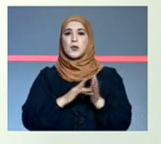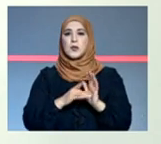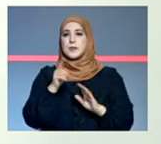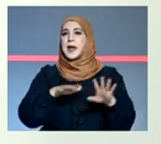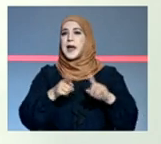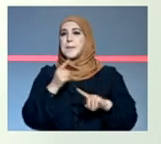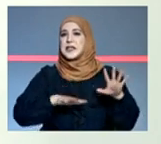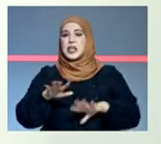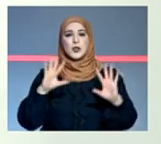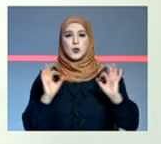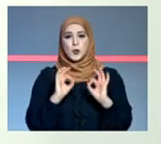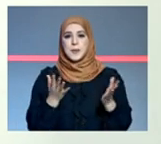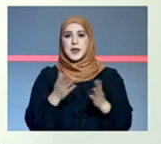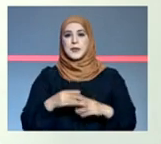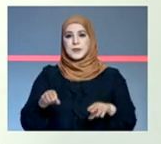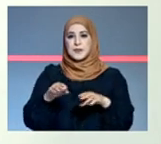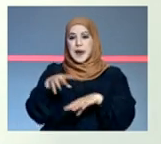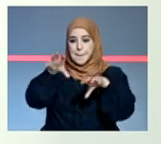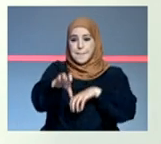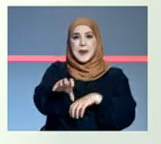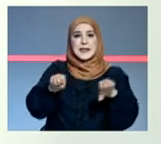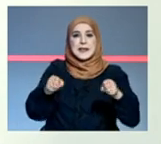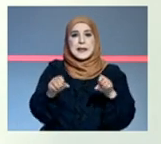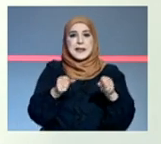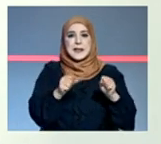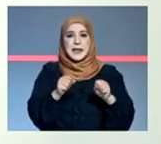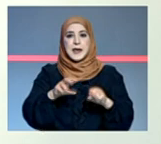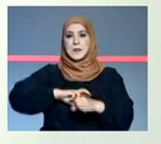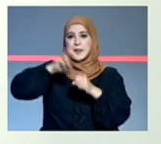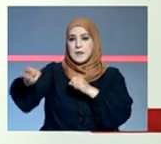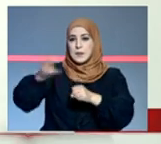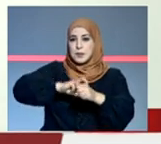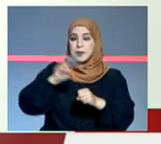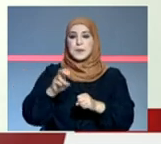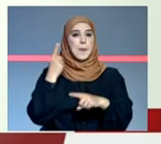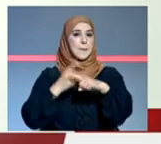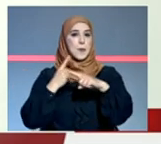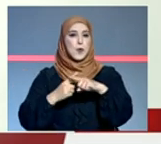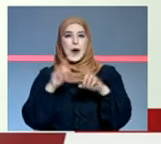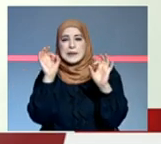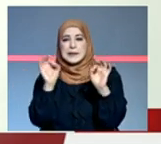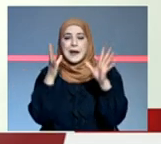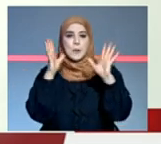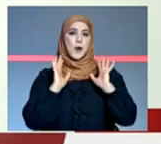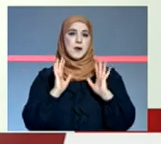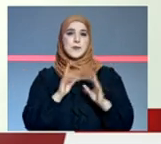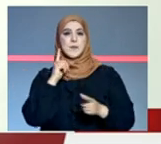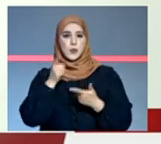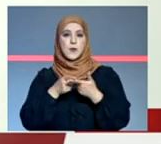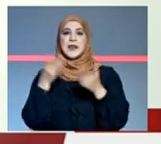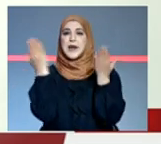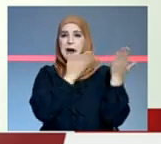هو غلق المدينة أمام الدخول والخروج إلا في الحالات الاستثنائية، كما زاد تم تعليق